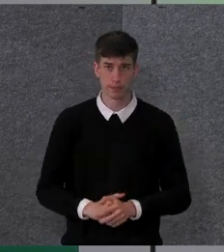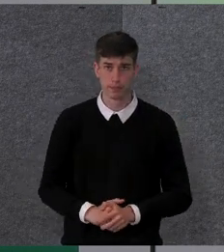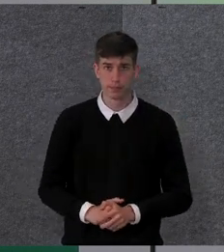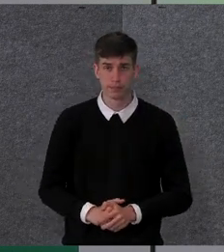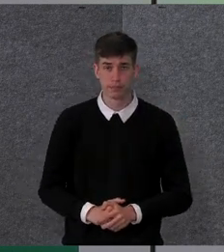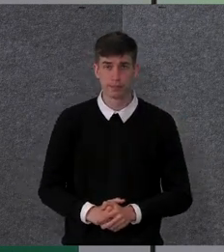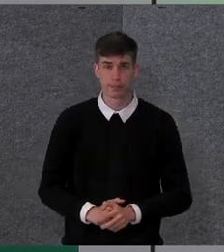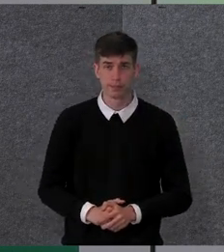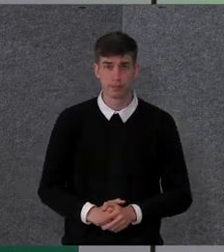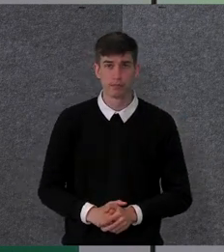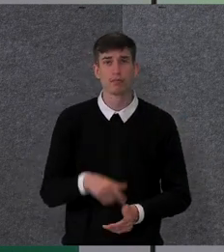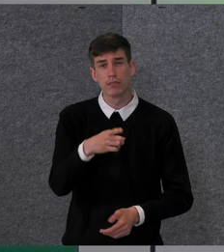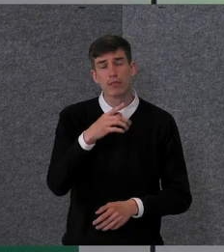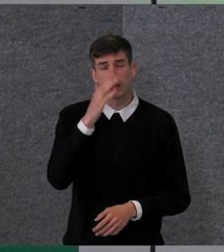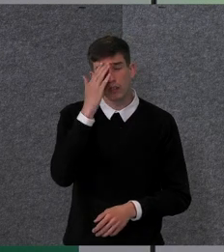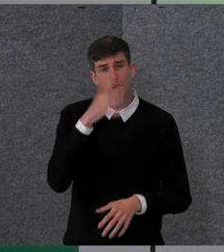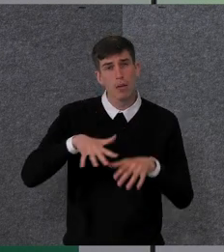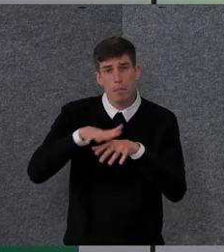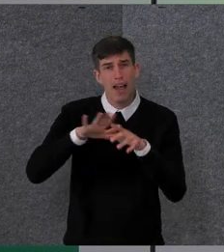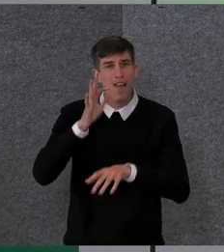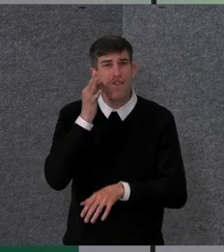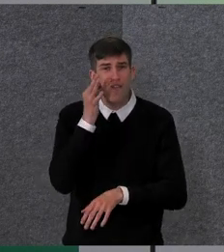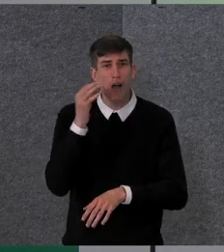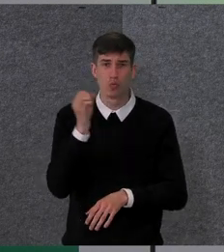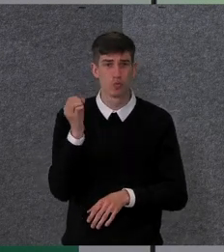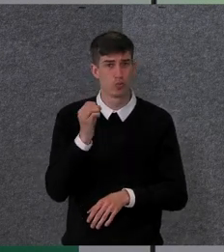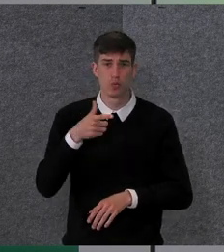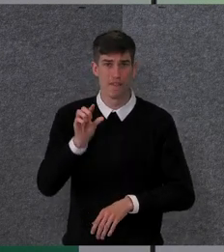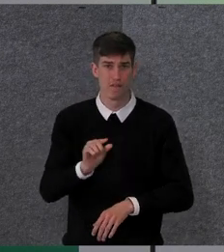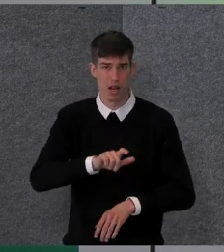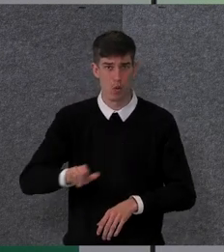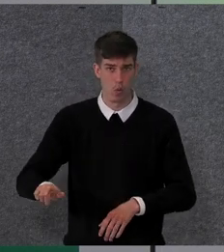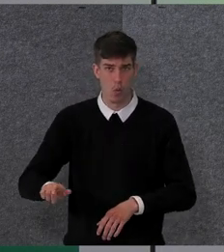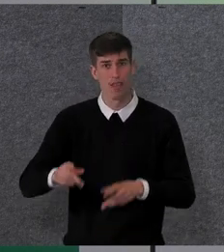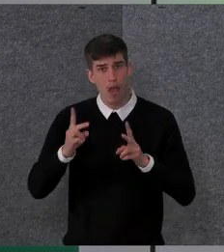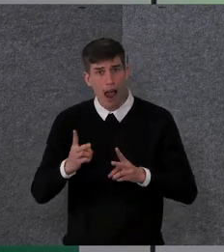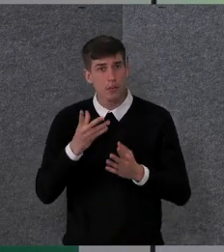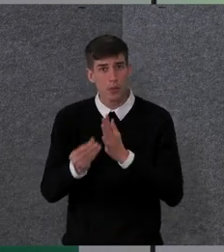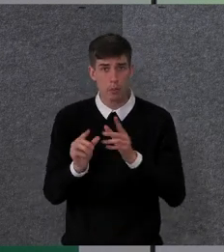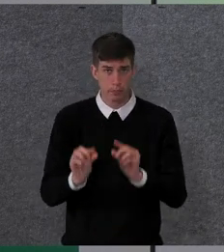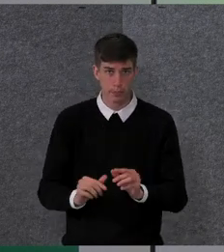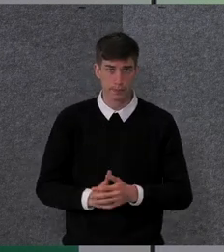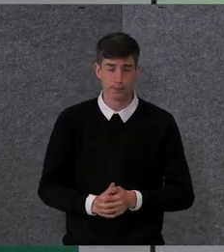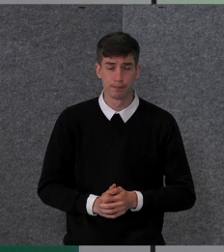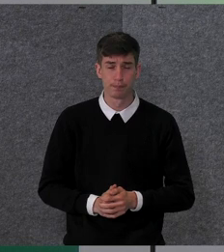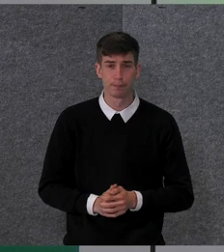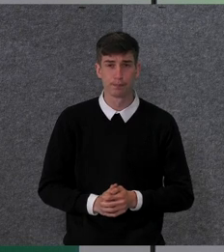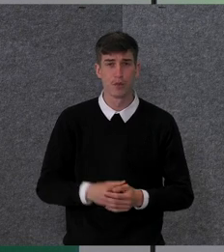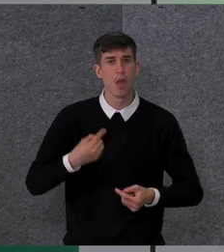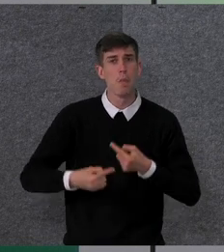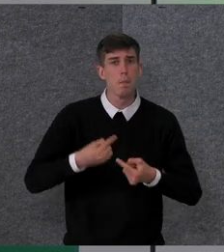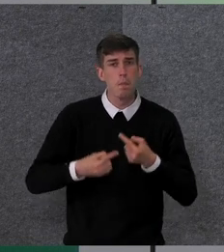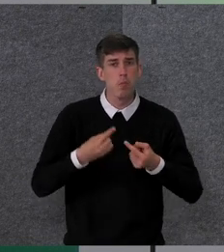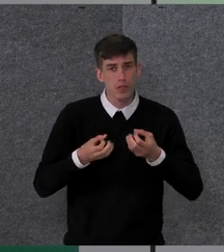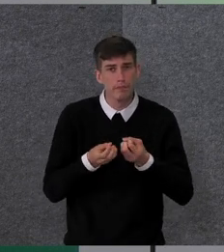Ihr wisst, noch immer sind Frauen in den wesentlichen Bereichen unserer Gesellschaft stark unterrepräsentiert. Und der Grund, weshalb wir das machen, weshalb diese Prozesse auch